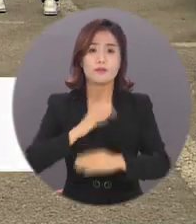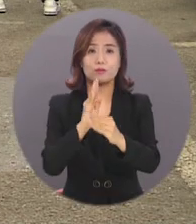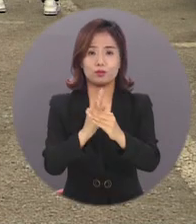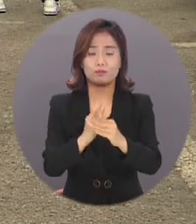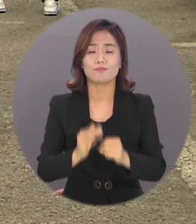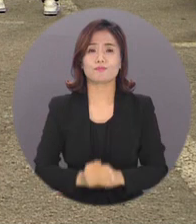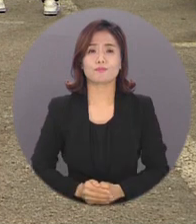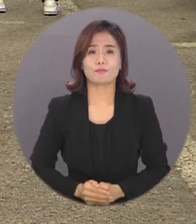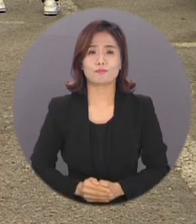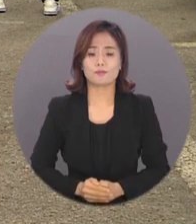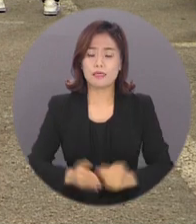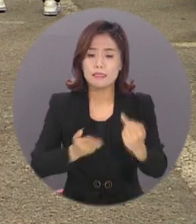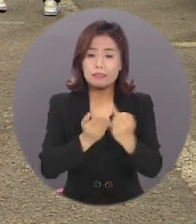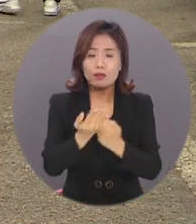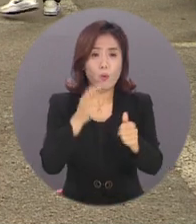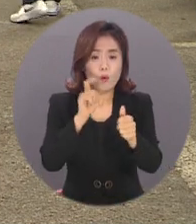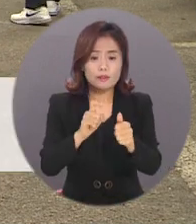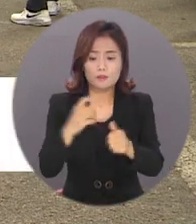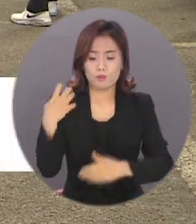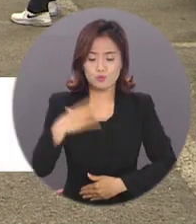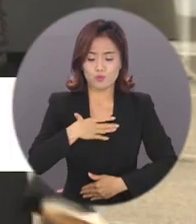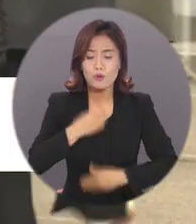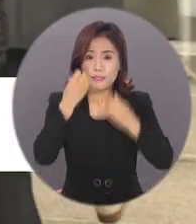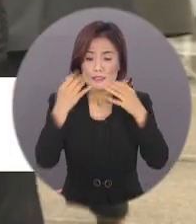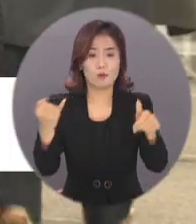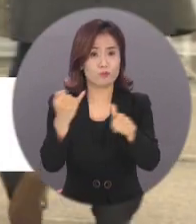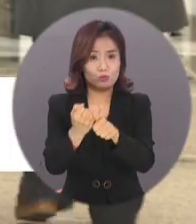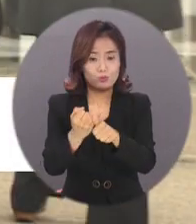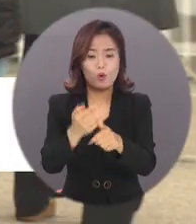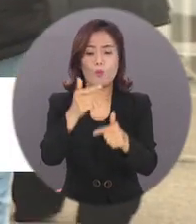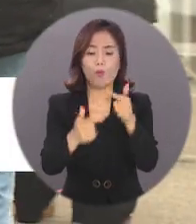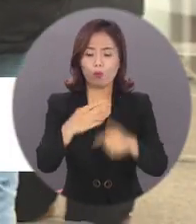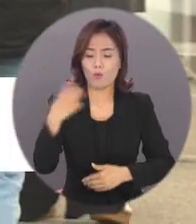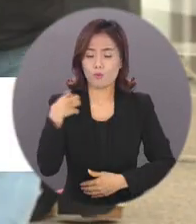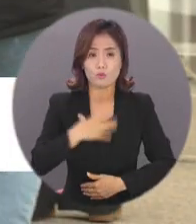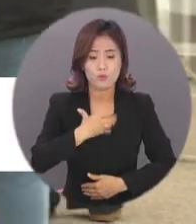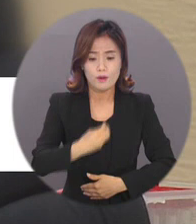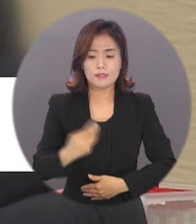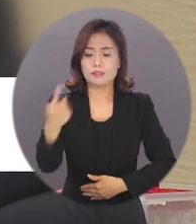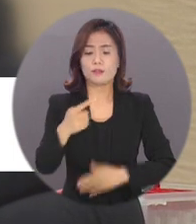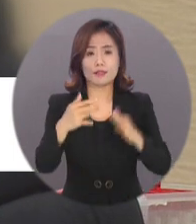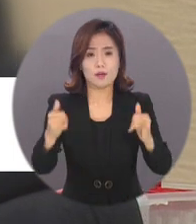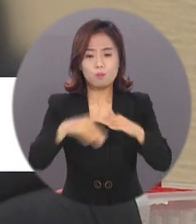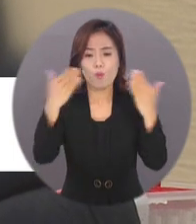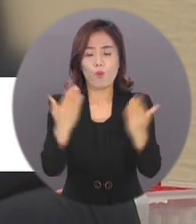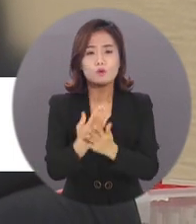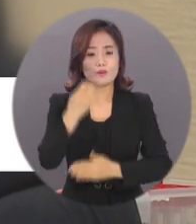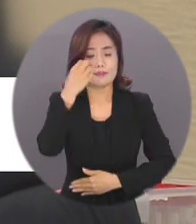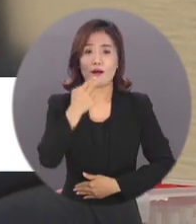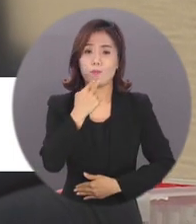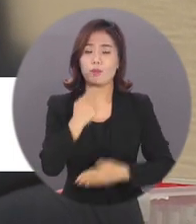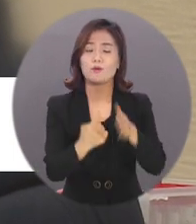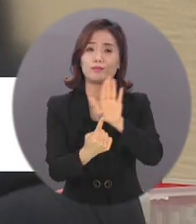있습니다. 제주에서 확진된 무안 신혼부부와 관련해 목포 무안 등에서 검사를 받은 천여 명은 현재까지 모두